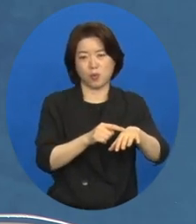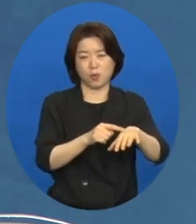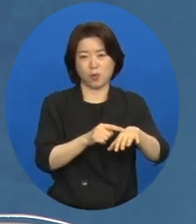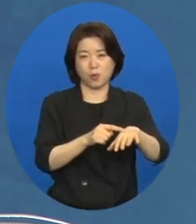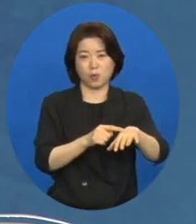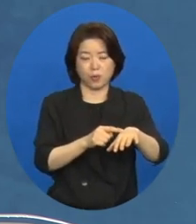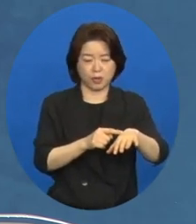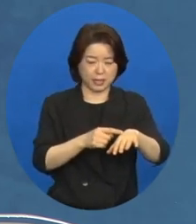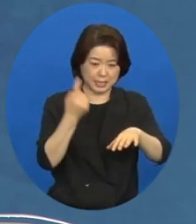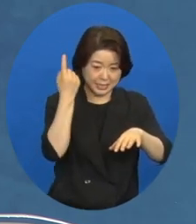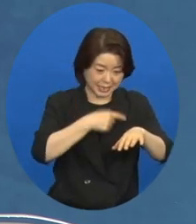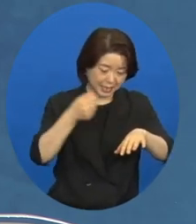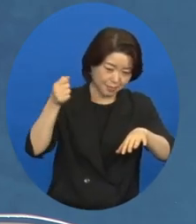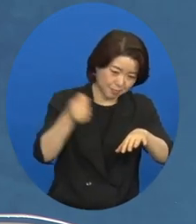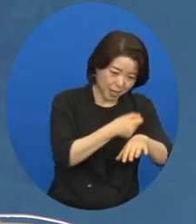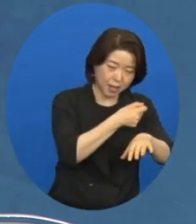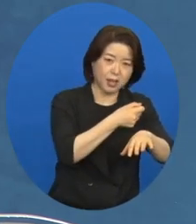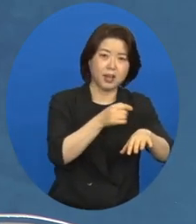찢겨지고